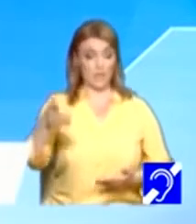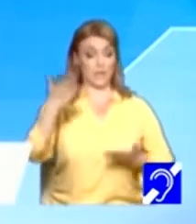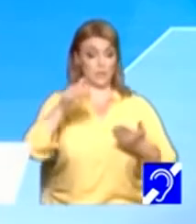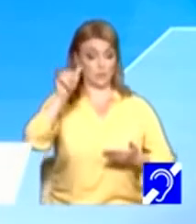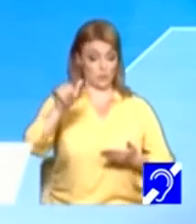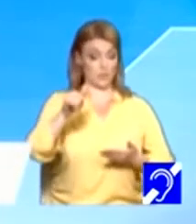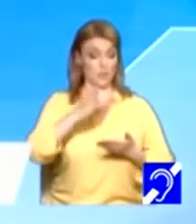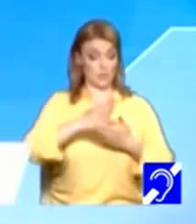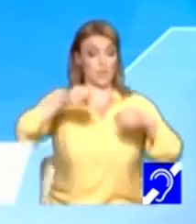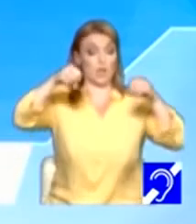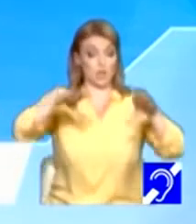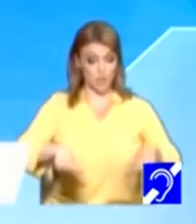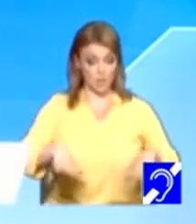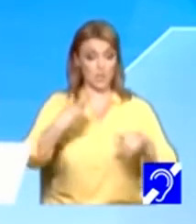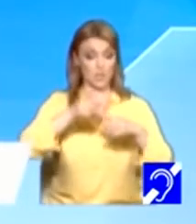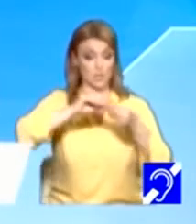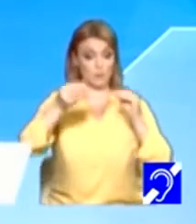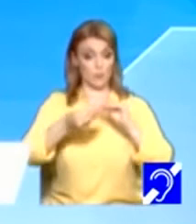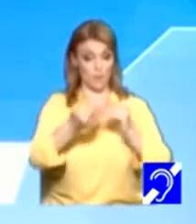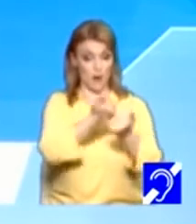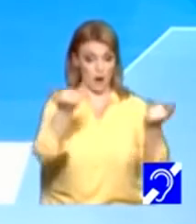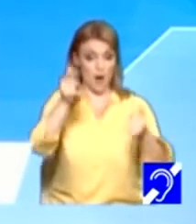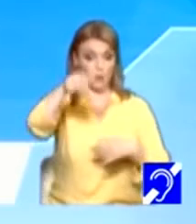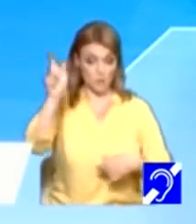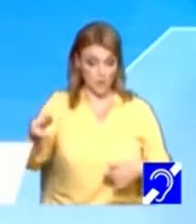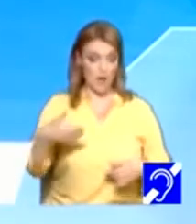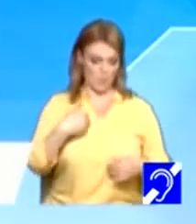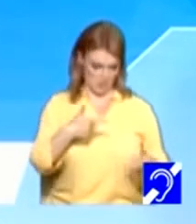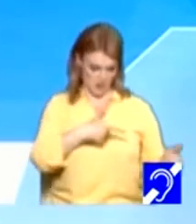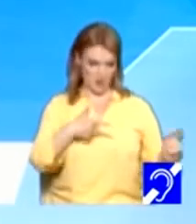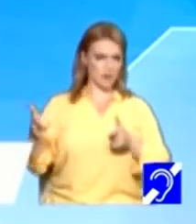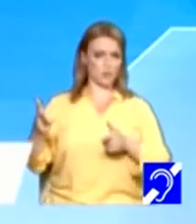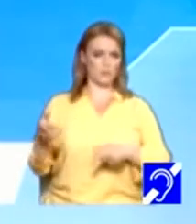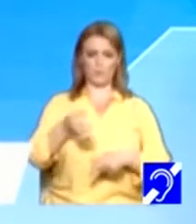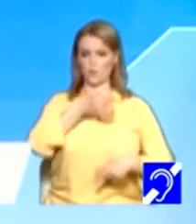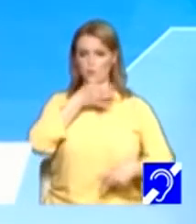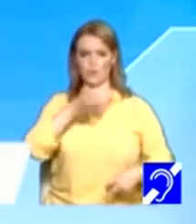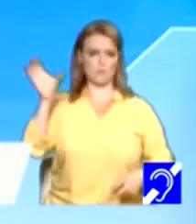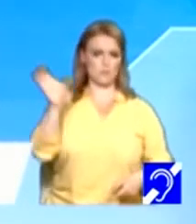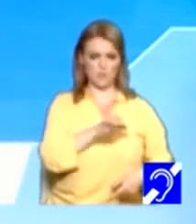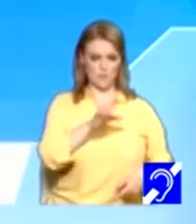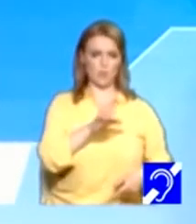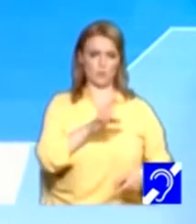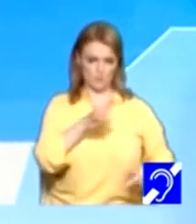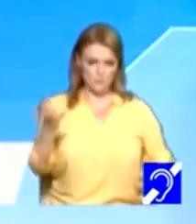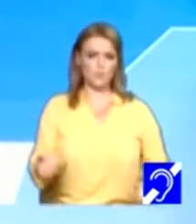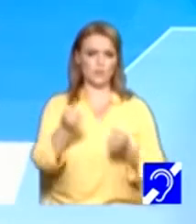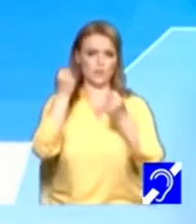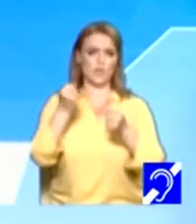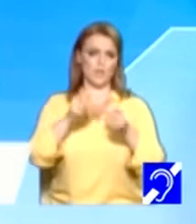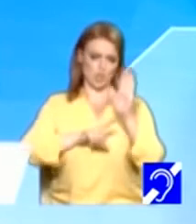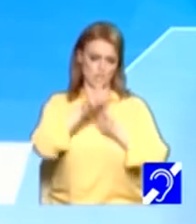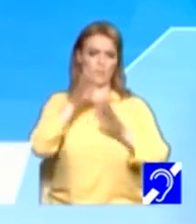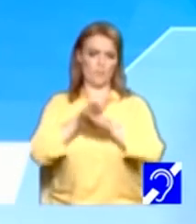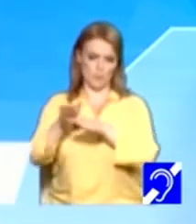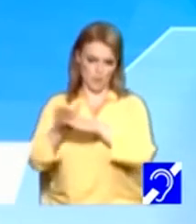soluții la aceste probleme a cetățeanului. Noi suntem gata în orice secundă și am demonstrat acest lucru să implementăm aceste proiecte, indiferent